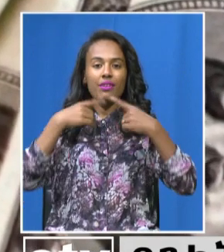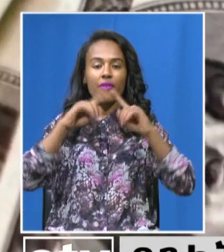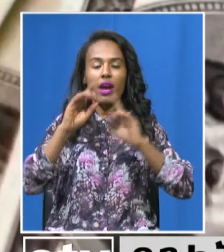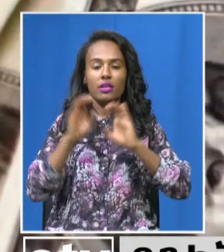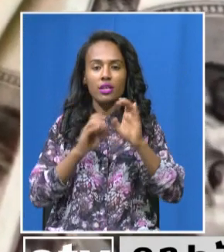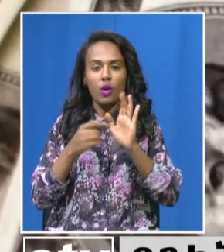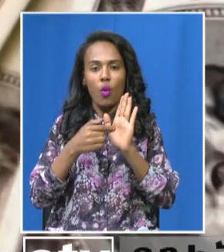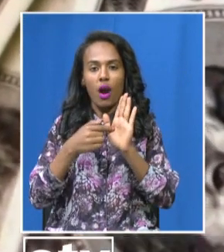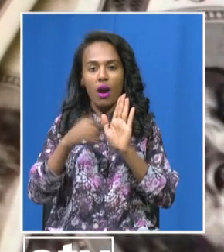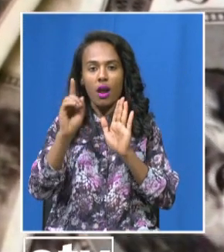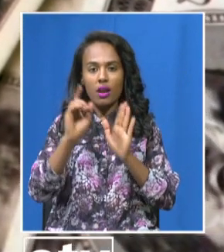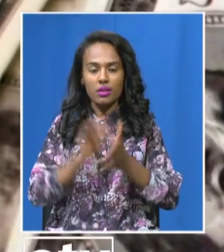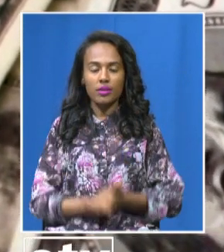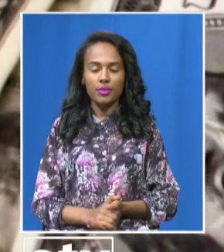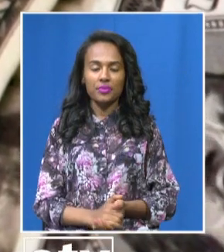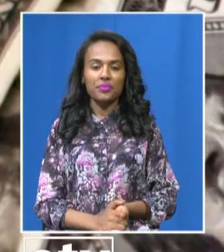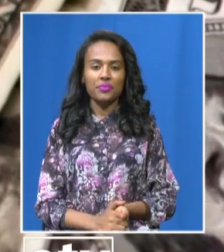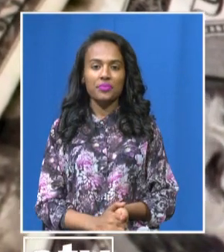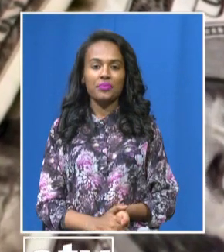አጋለጠም።